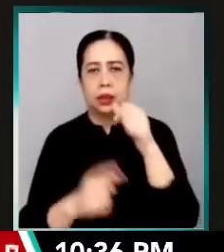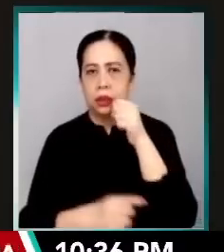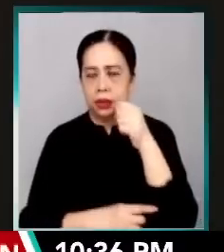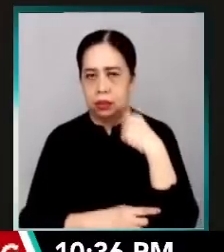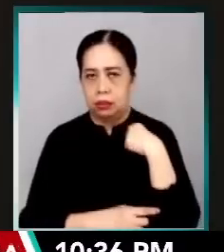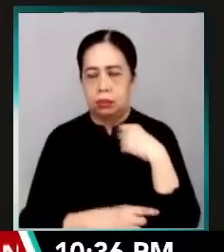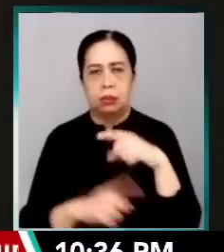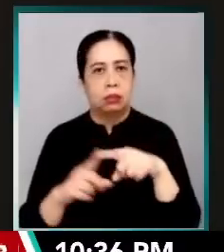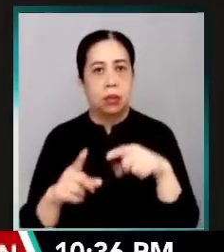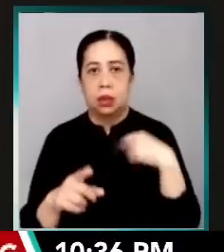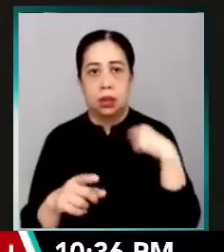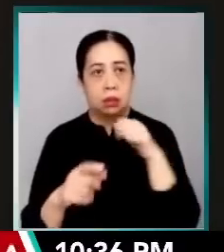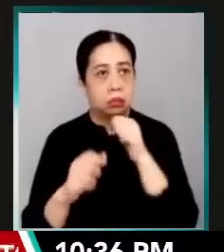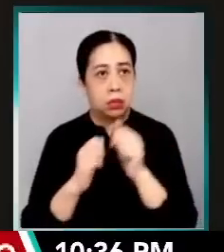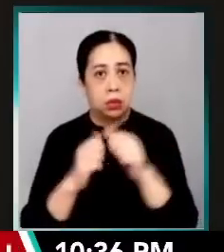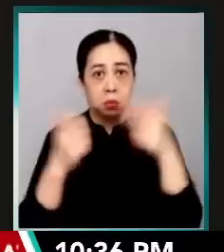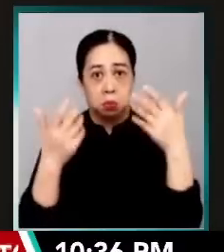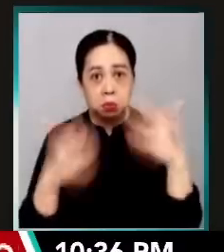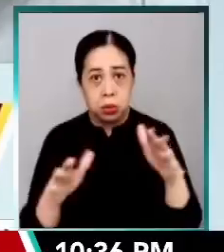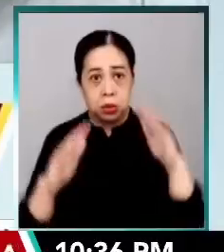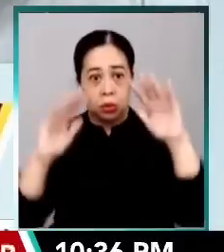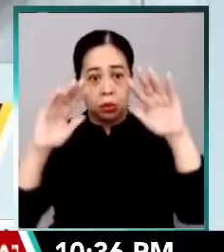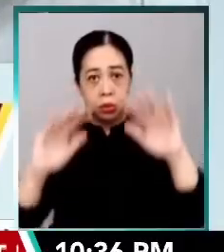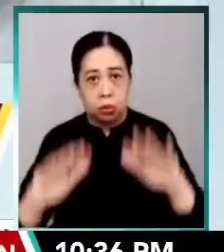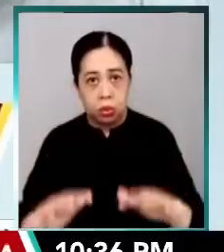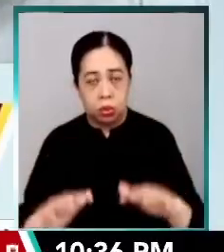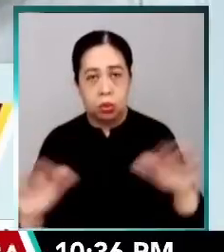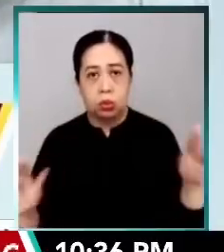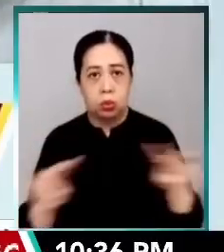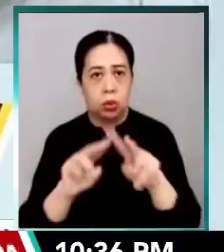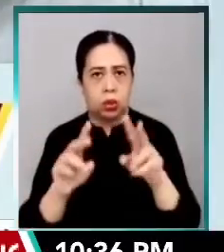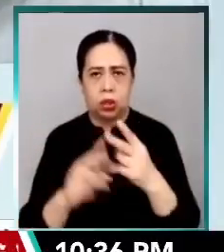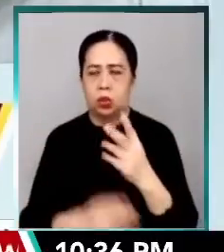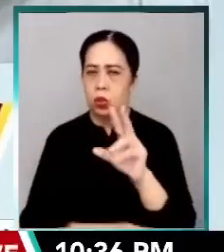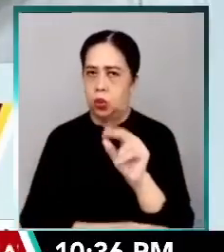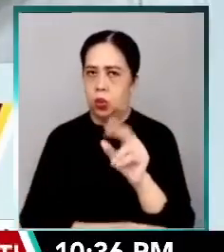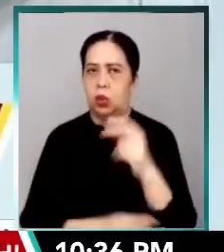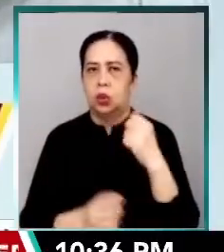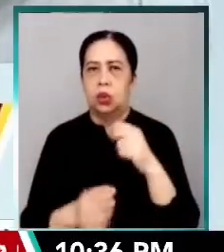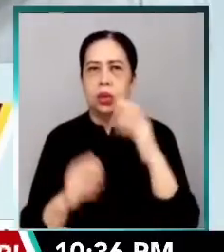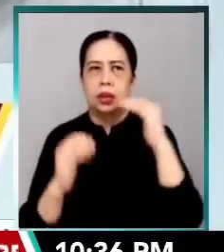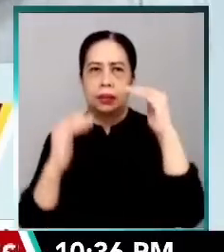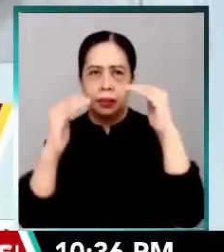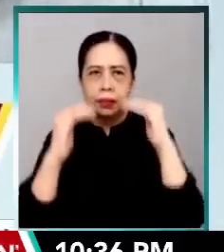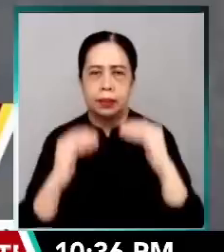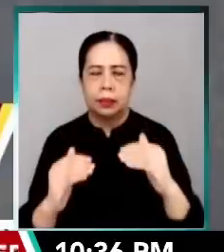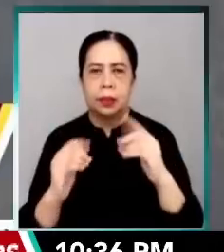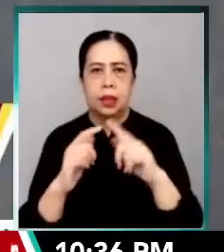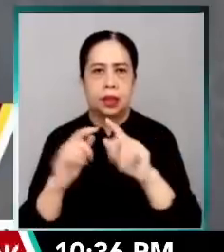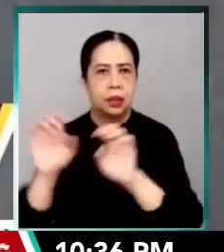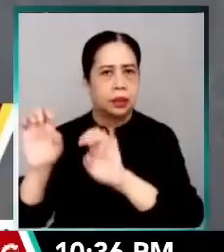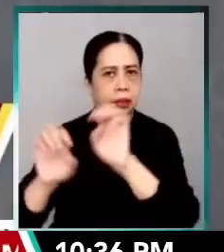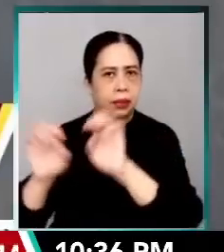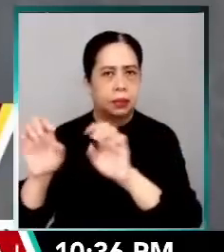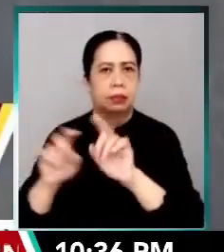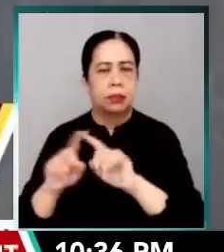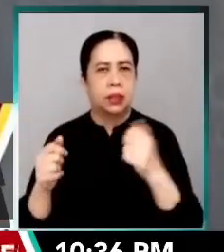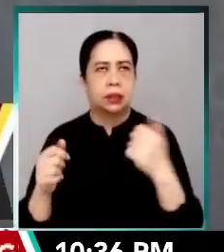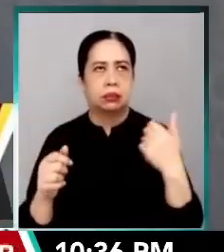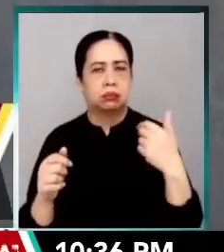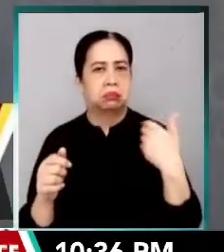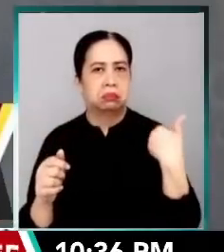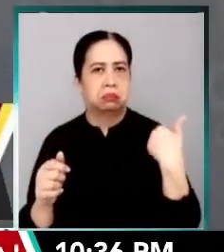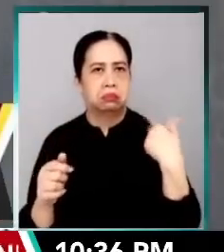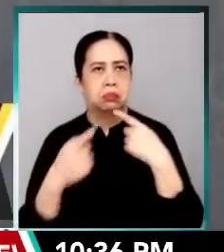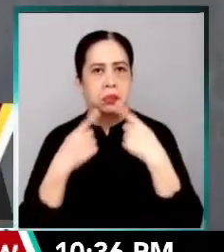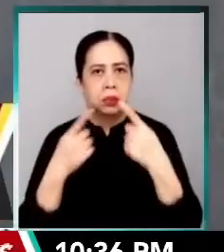ito nangangahulugan na kumakalma na ang bulkan. Bumaba lang yung mga parameters natin pero it's still too early to say.